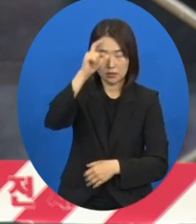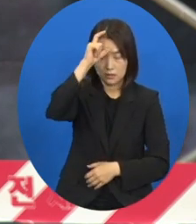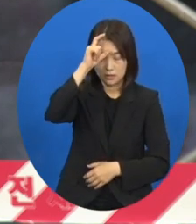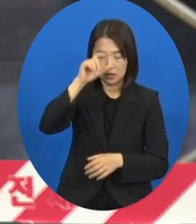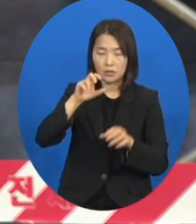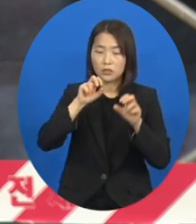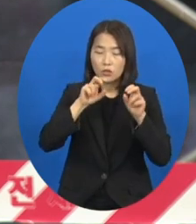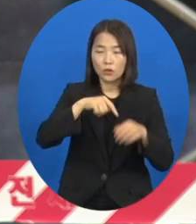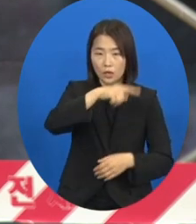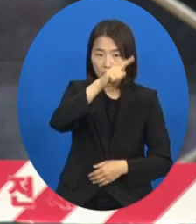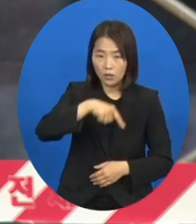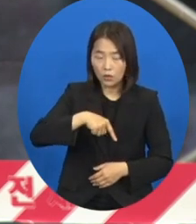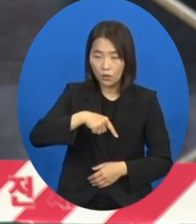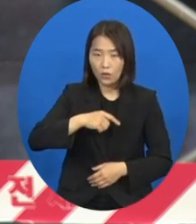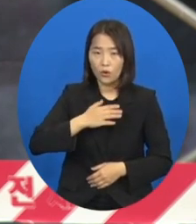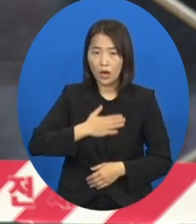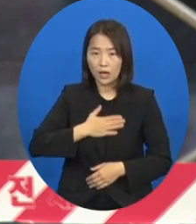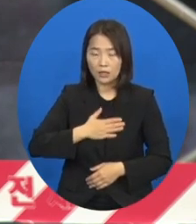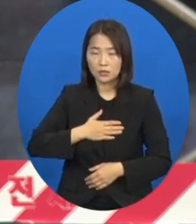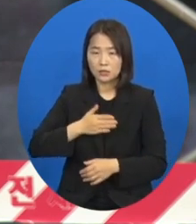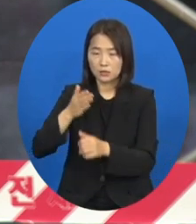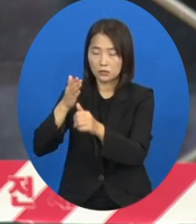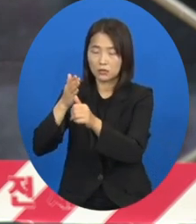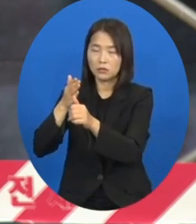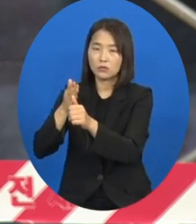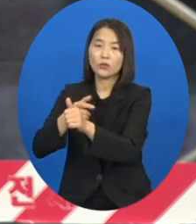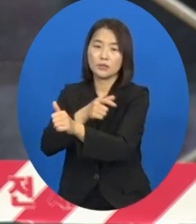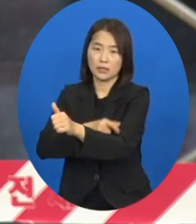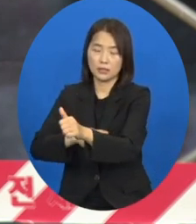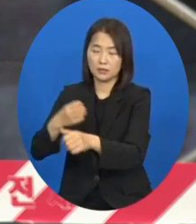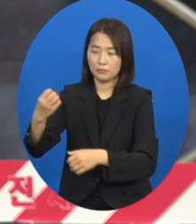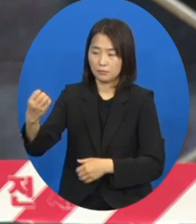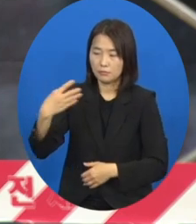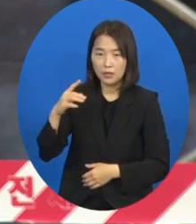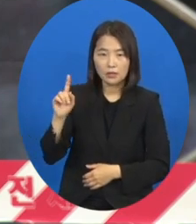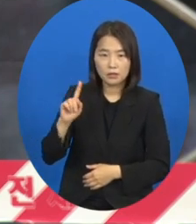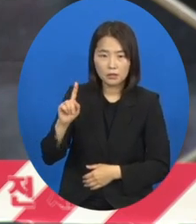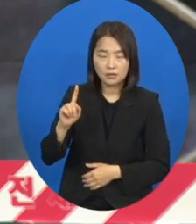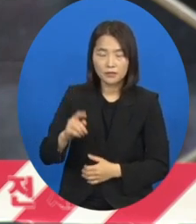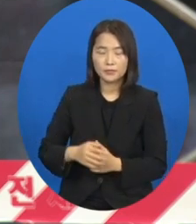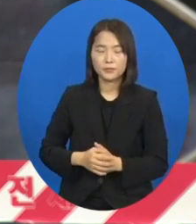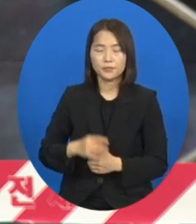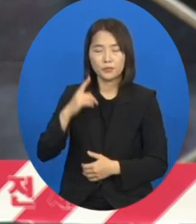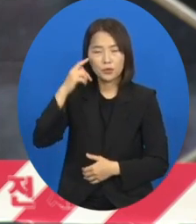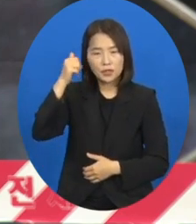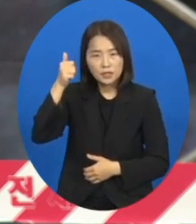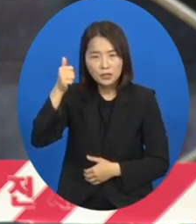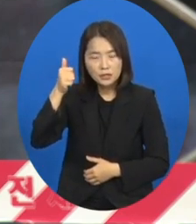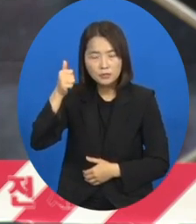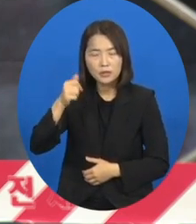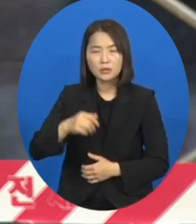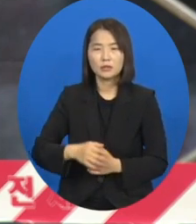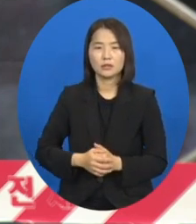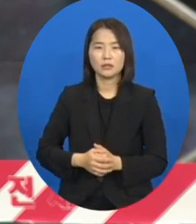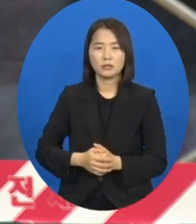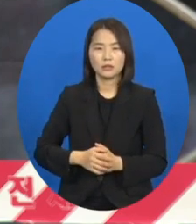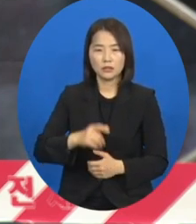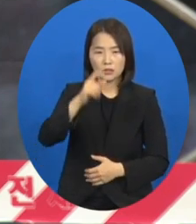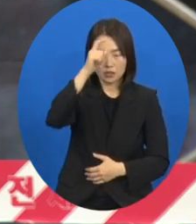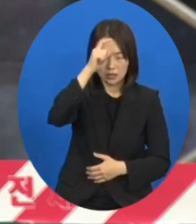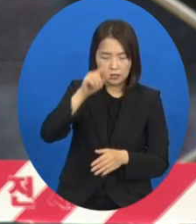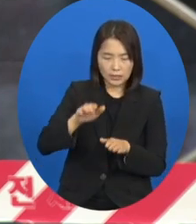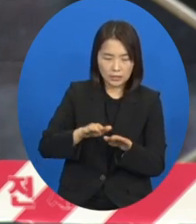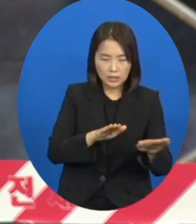거를 아시는 권사님이 저에게 이렇게 말씀하시는 거예요. 목사님이 얼마나 튀르키예